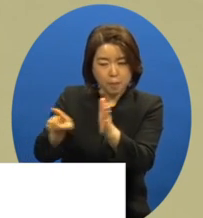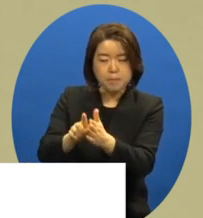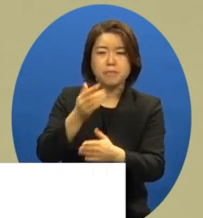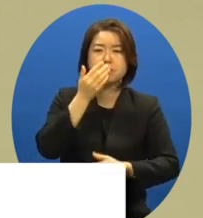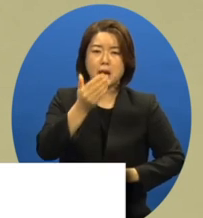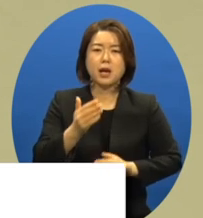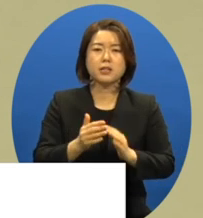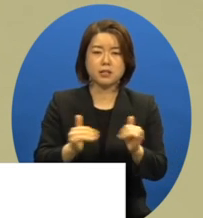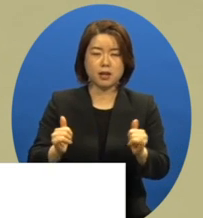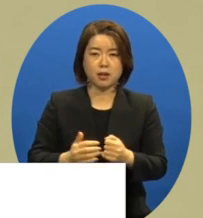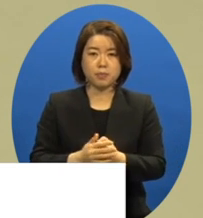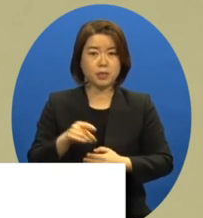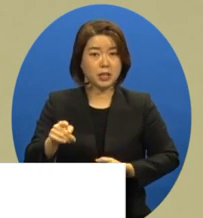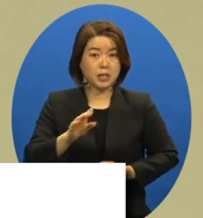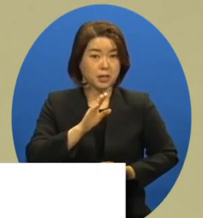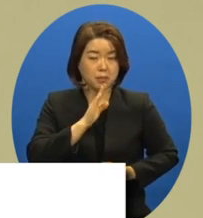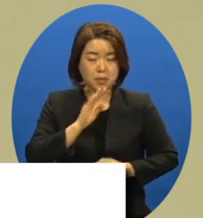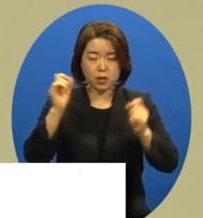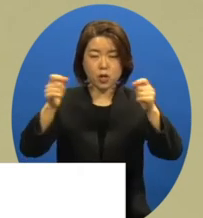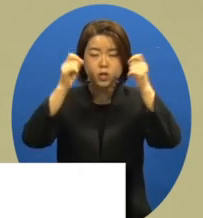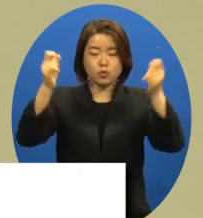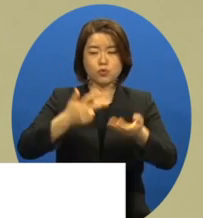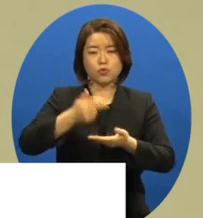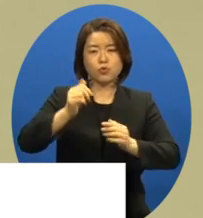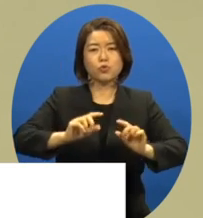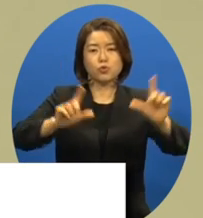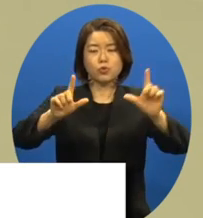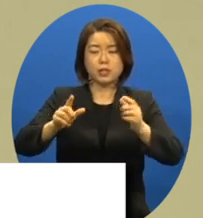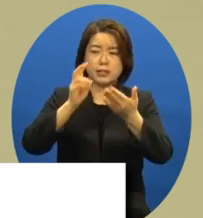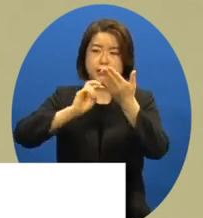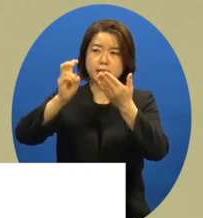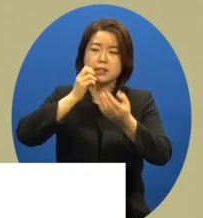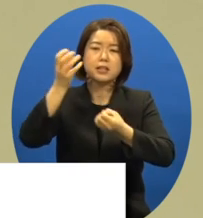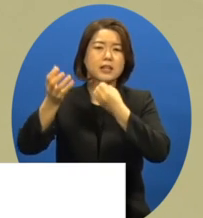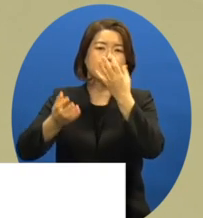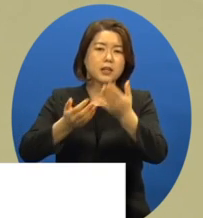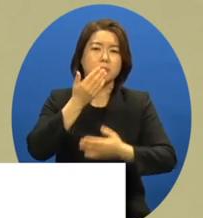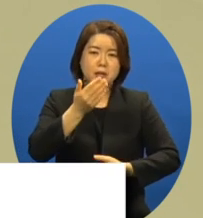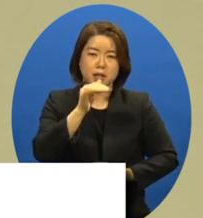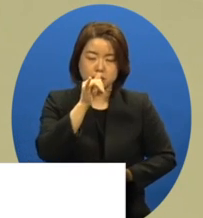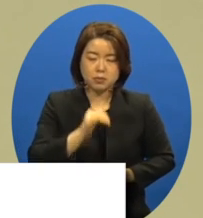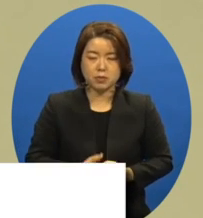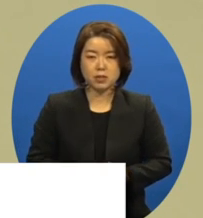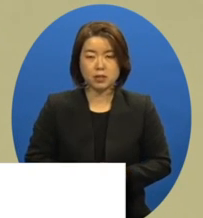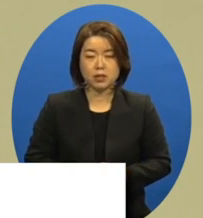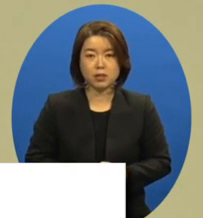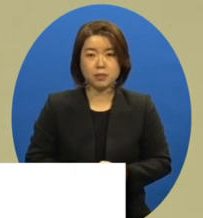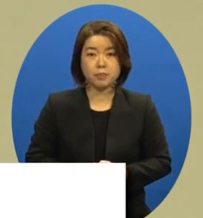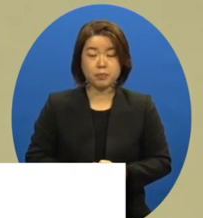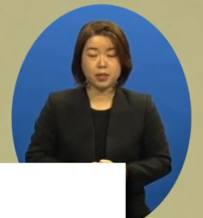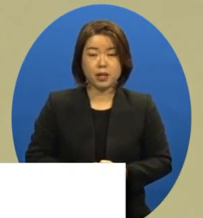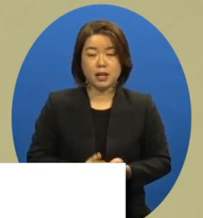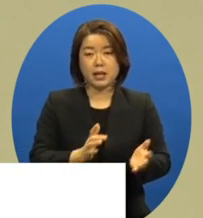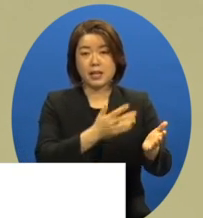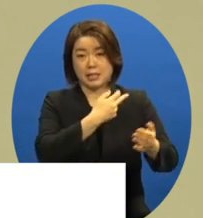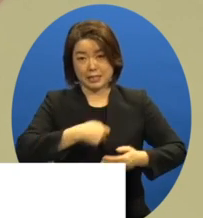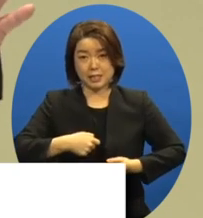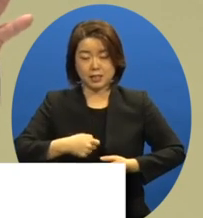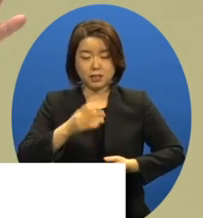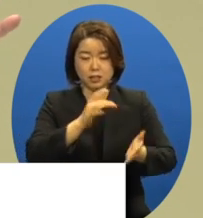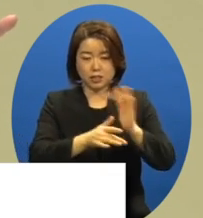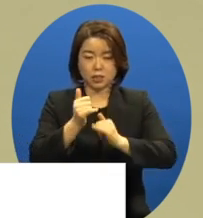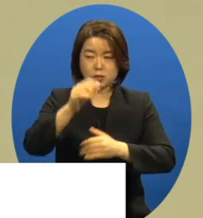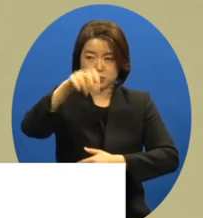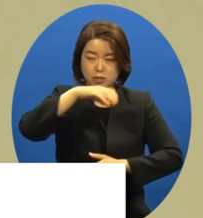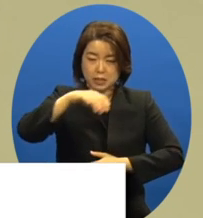사람입니다. 그게 바로 종려주일 찬송입니다. 물론 제자들은 예수님이 십자가에 달리시는